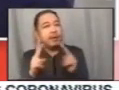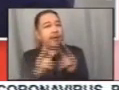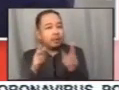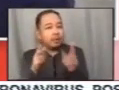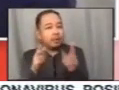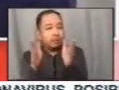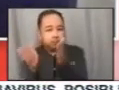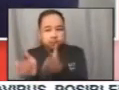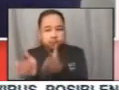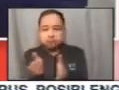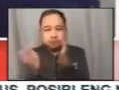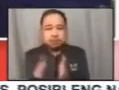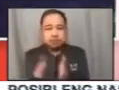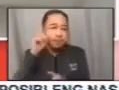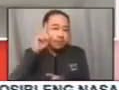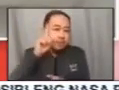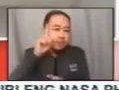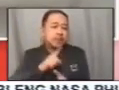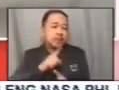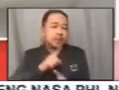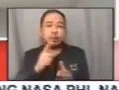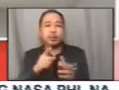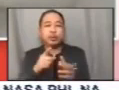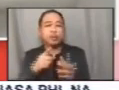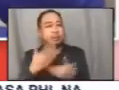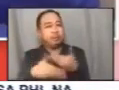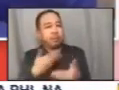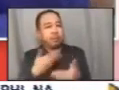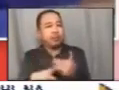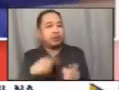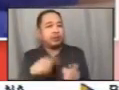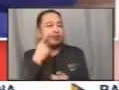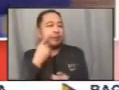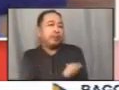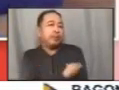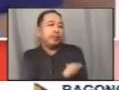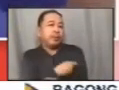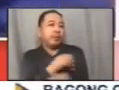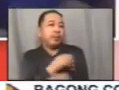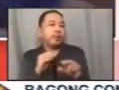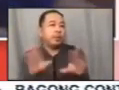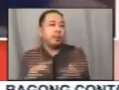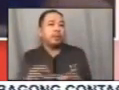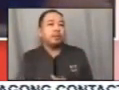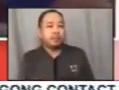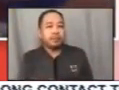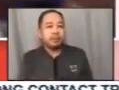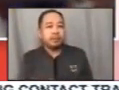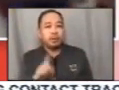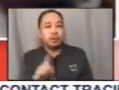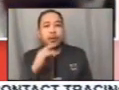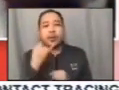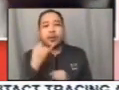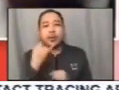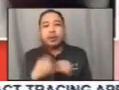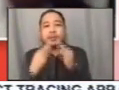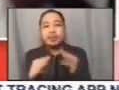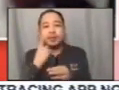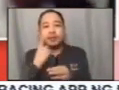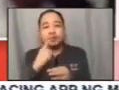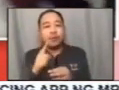tayo magpabakuna para itong COVID-19 experience natin bababa na at saka babalik na tayo